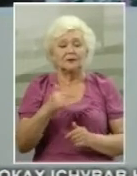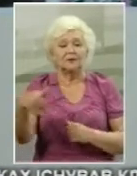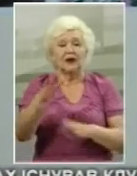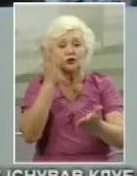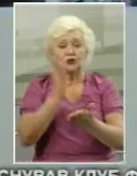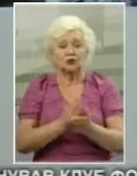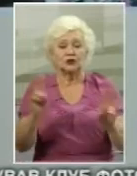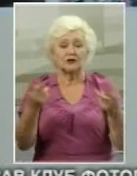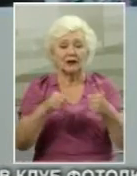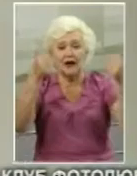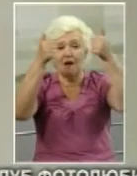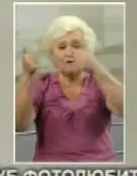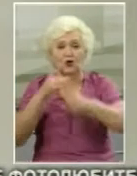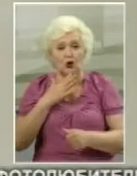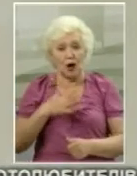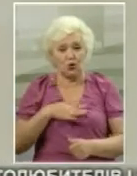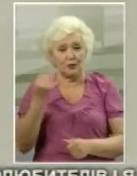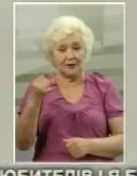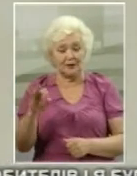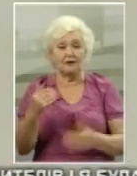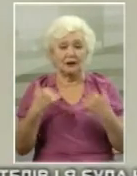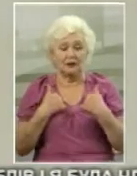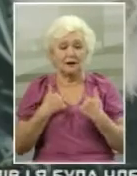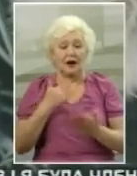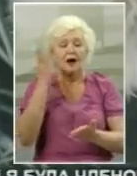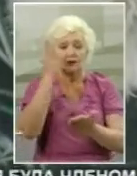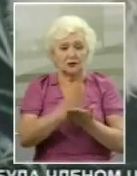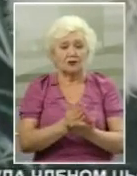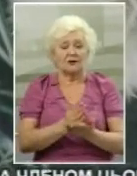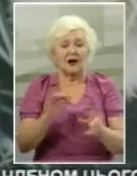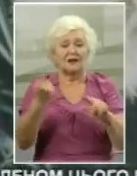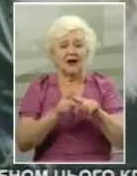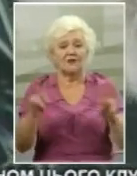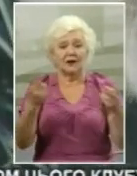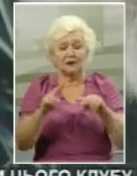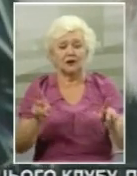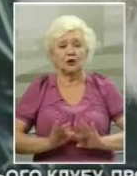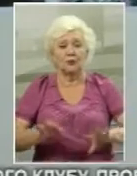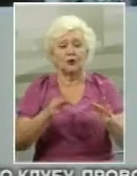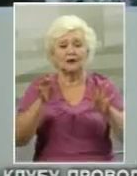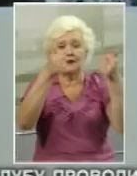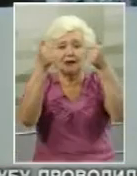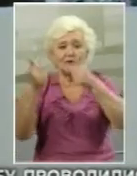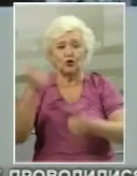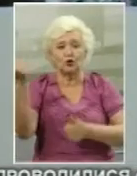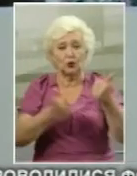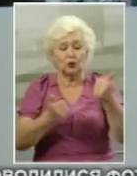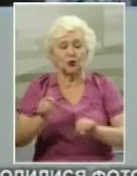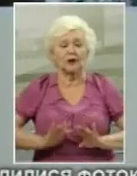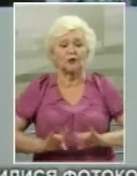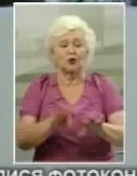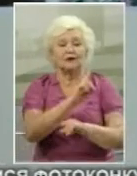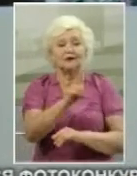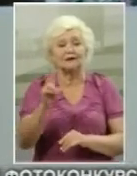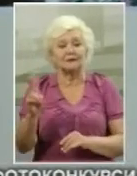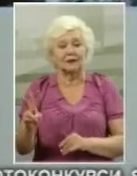существовал клуб фотолюбителей, и я состояла в этом клубе. Проводились фотоконкурсы, проводились